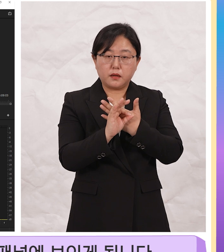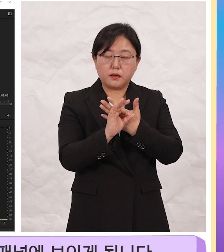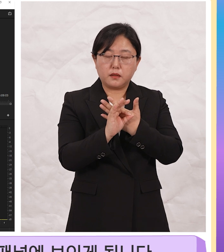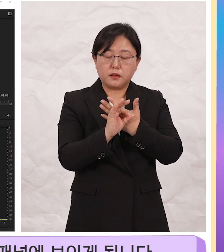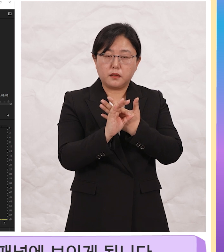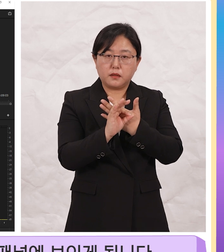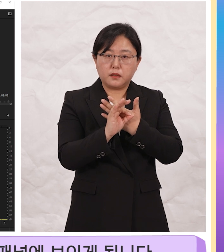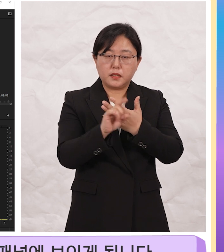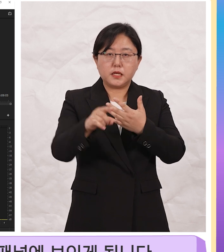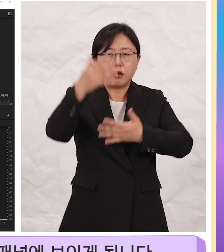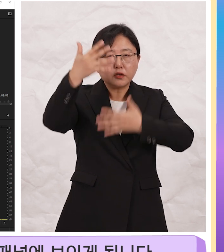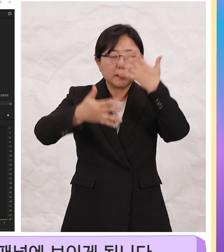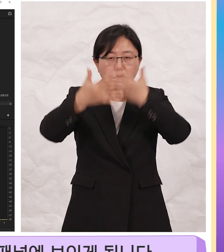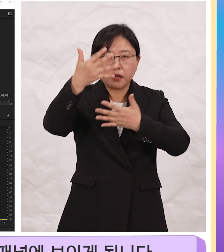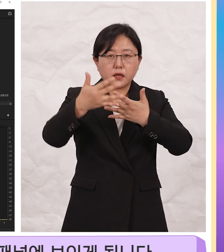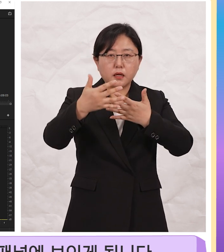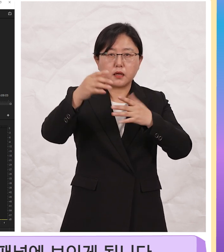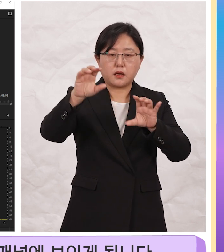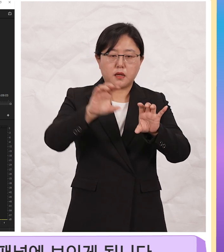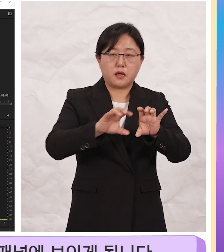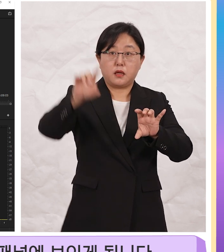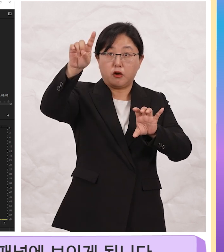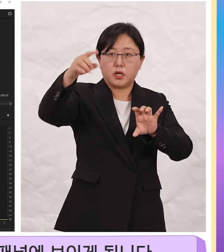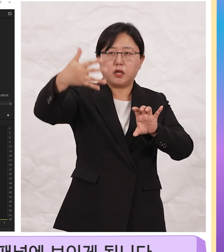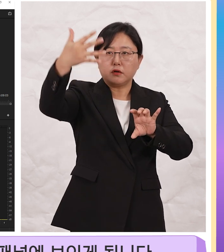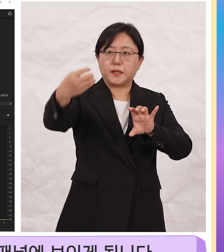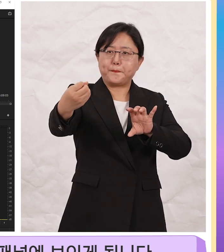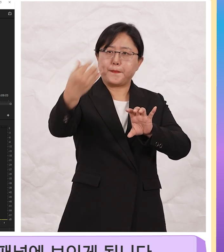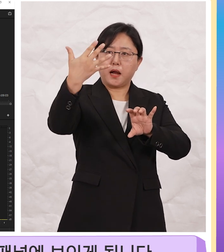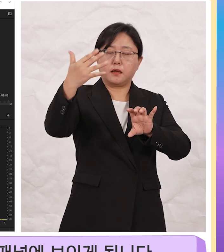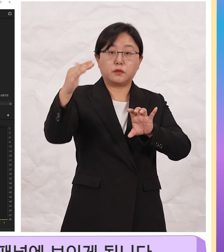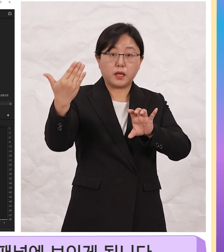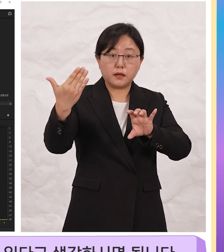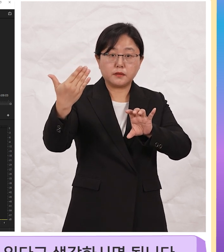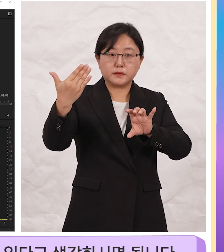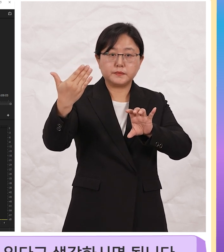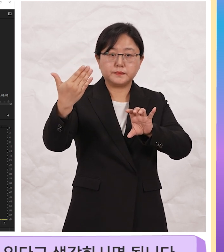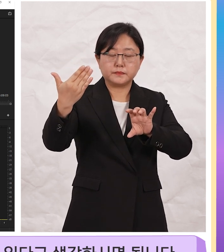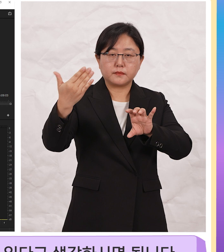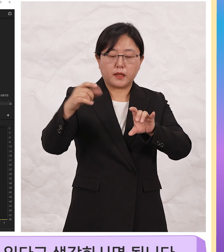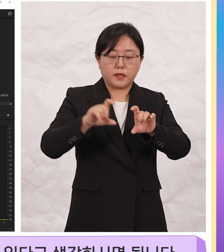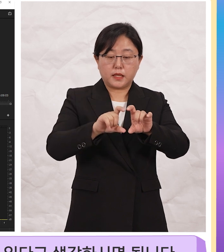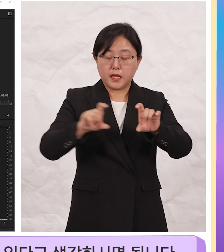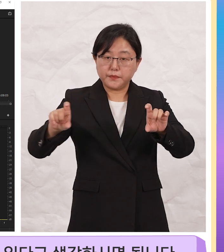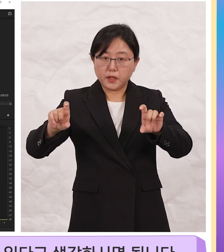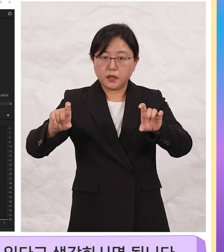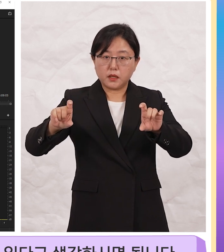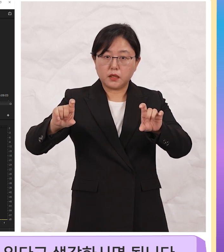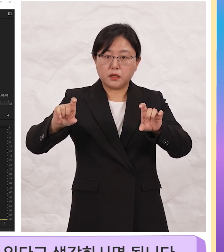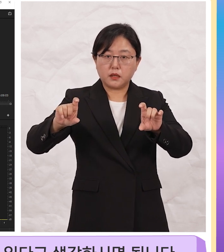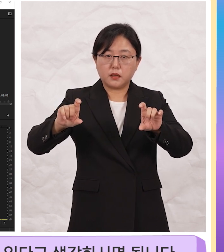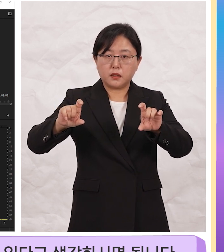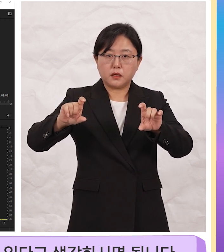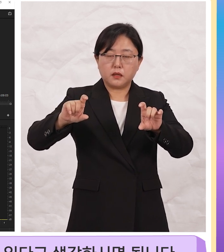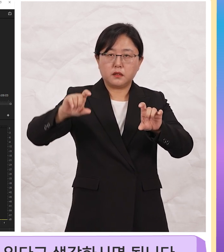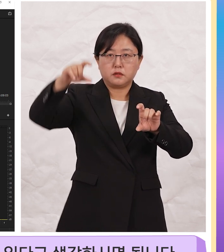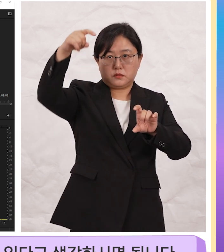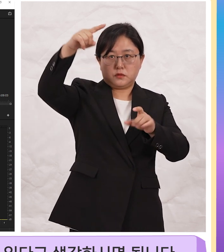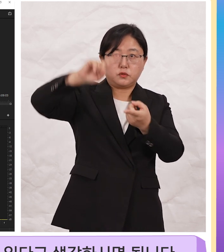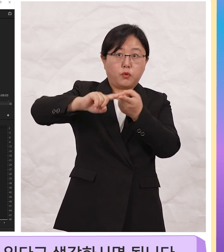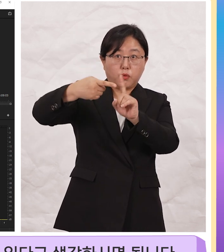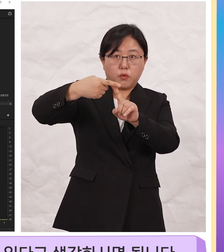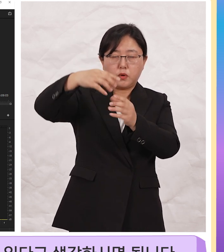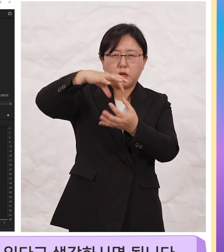재생 막대가 있는 곳의 화면이 프로그램 패널에 보이게 됩니다. 그래서 타임라인 패널과 프로그램